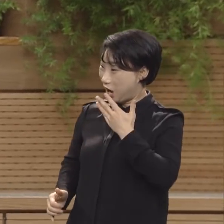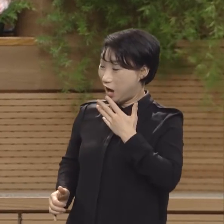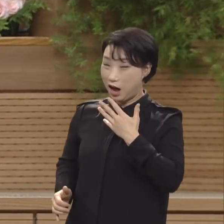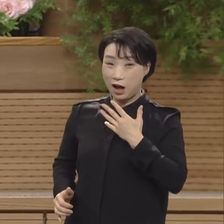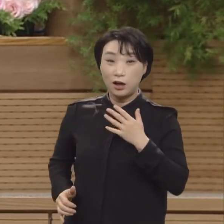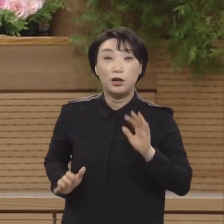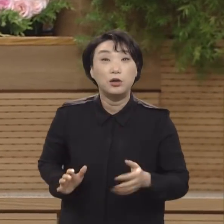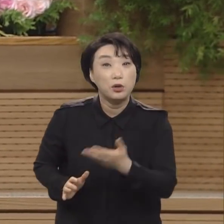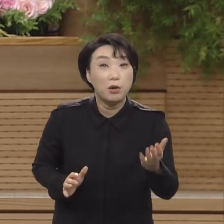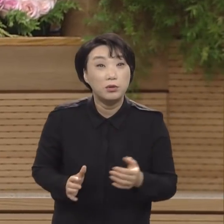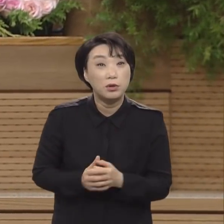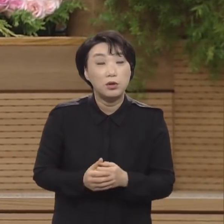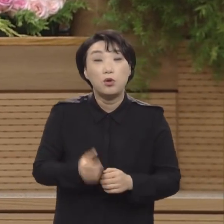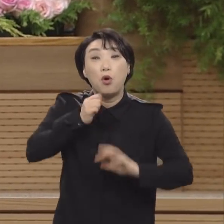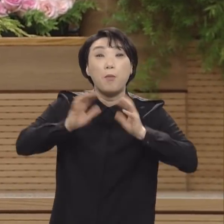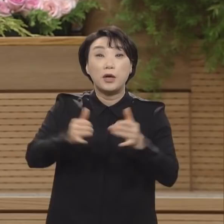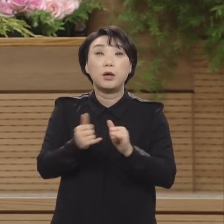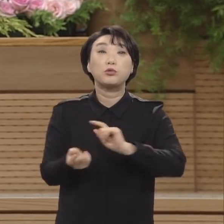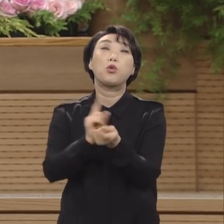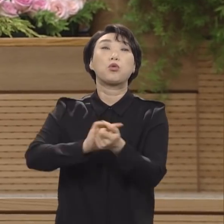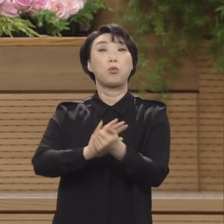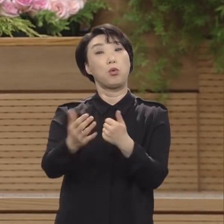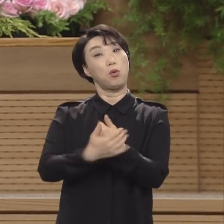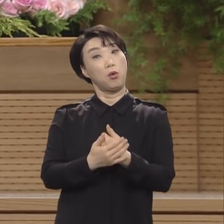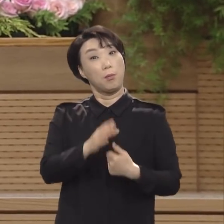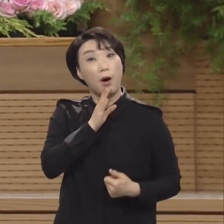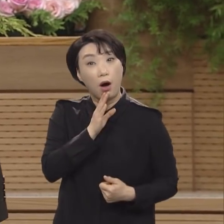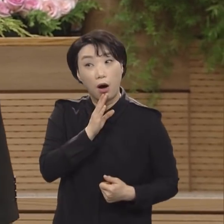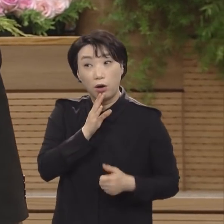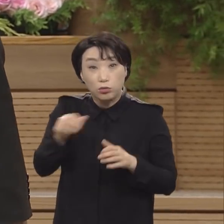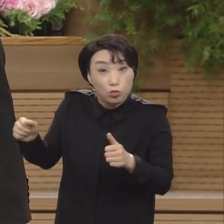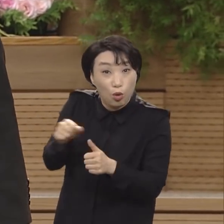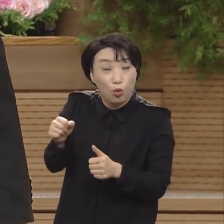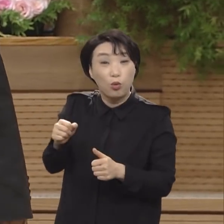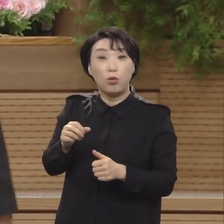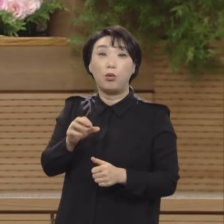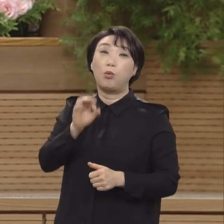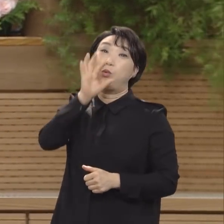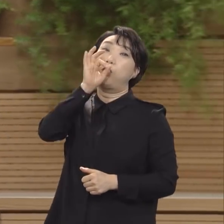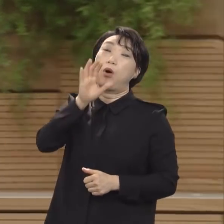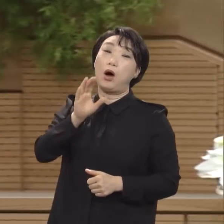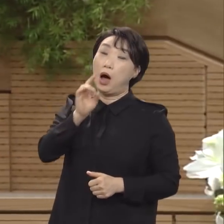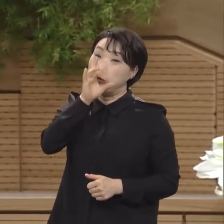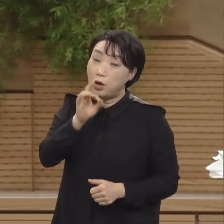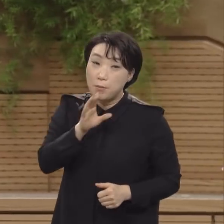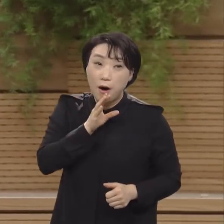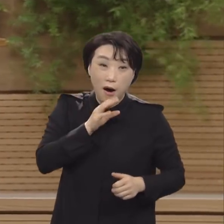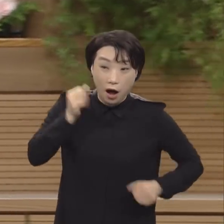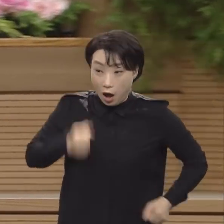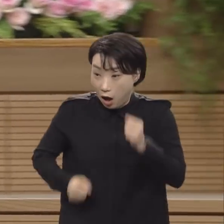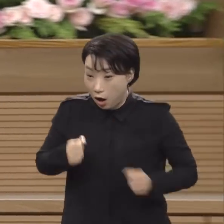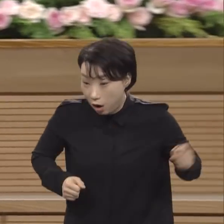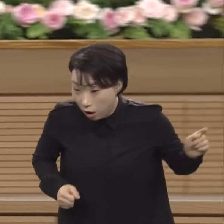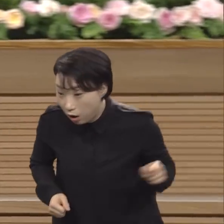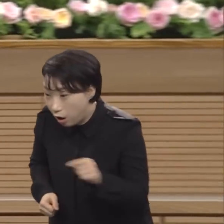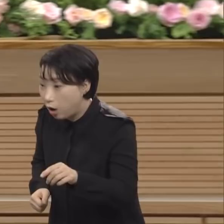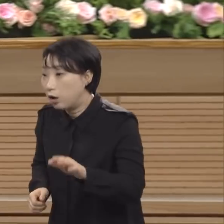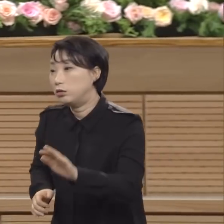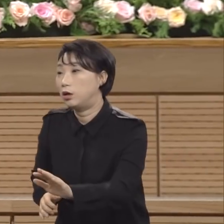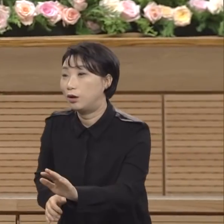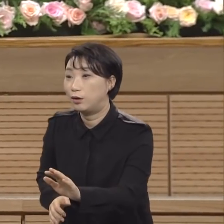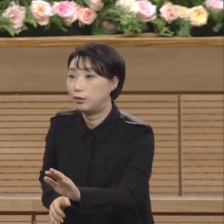노마 사람은 노마 사람을 보호해야 되잖아요. 근데 왜 때려? 응? 쫓아나오더니